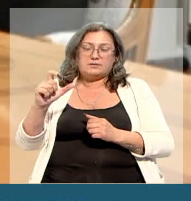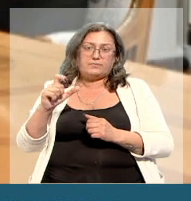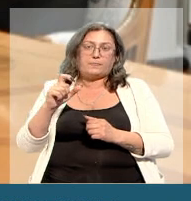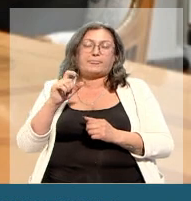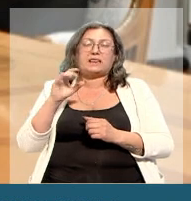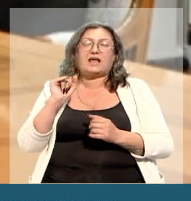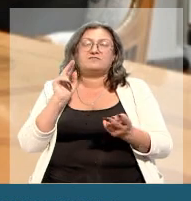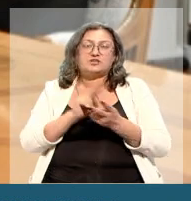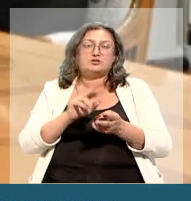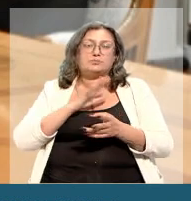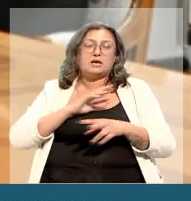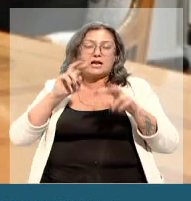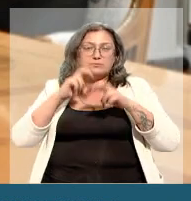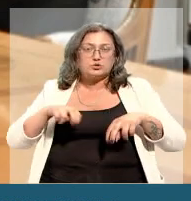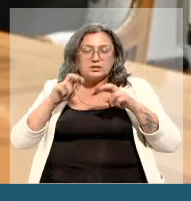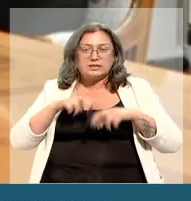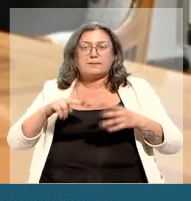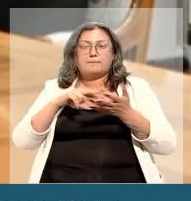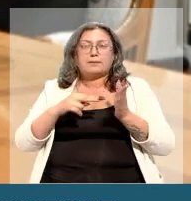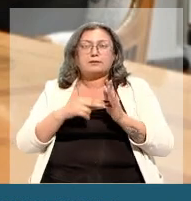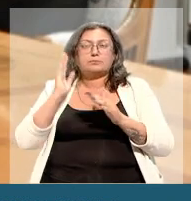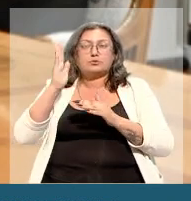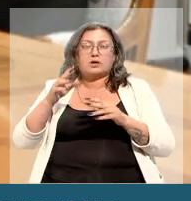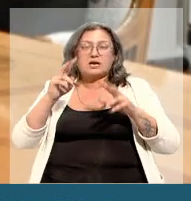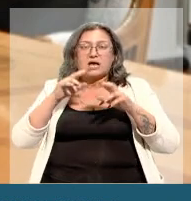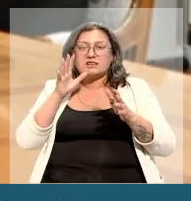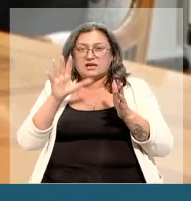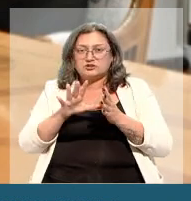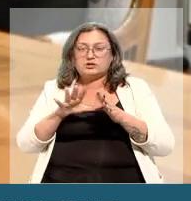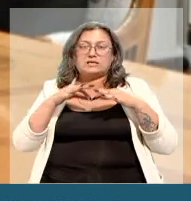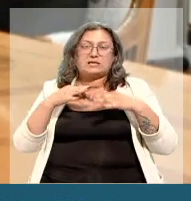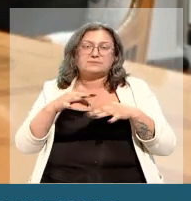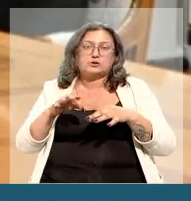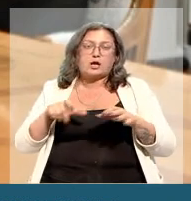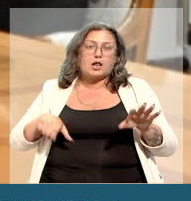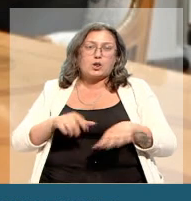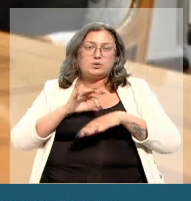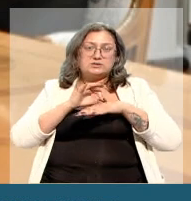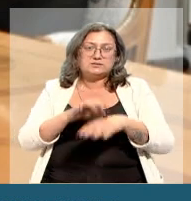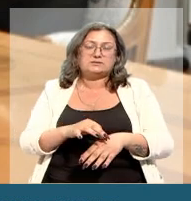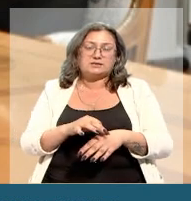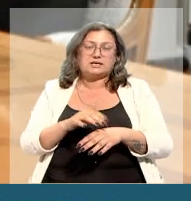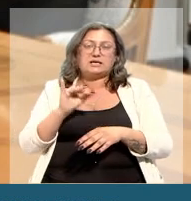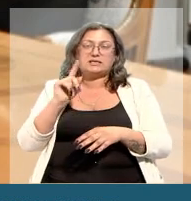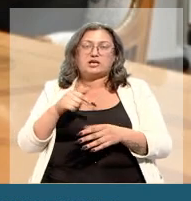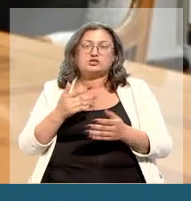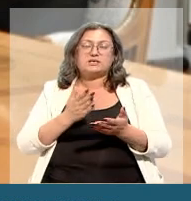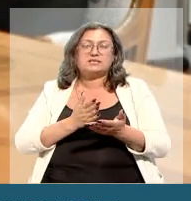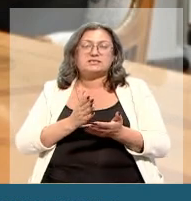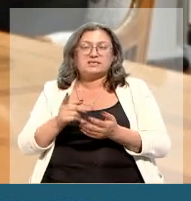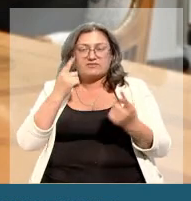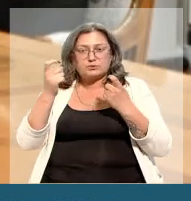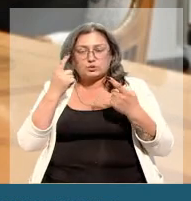того, на встрече были рассмотрены перспективы сотрудничества в энергетической и транспортно-логистической отраслях, а также в сфере